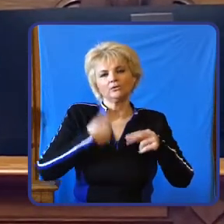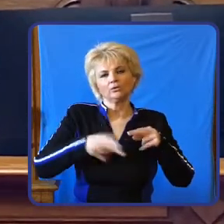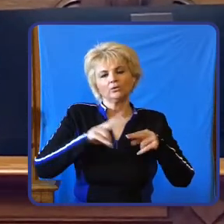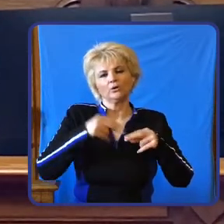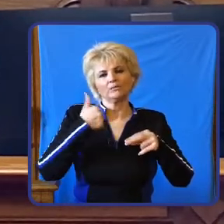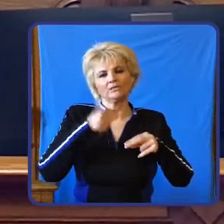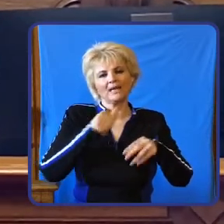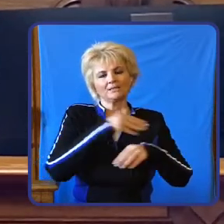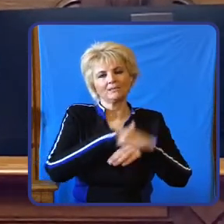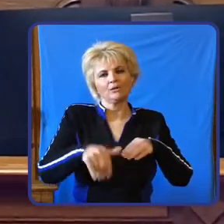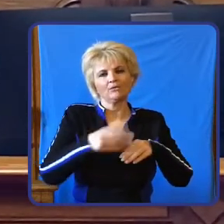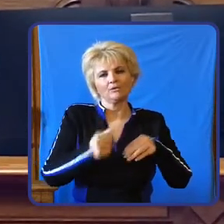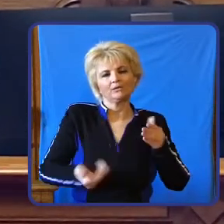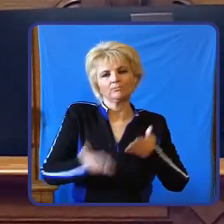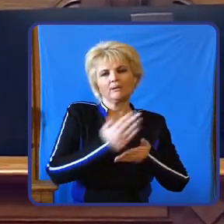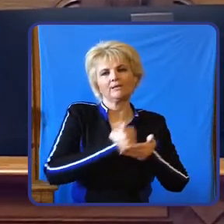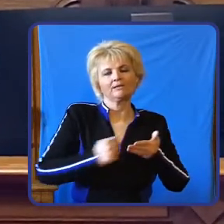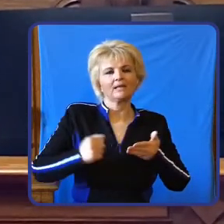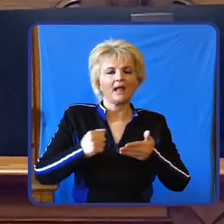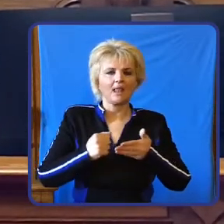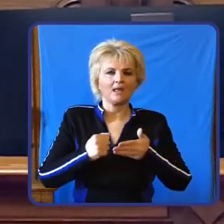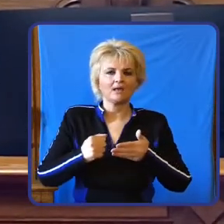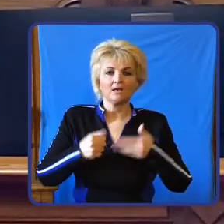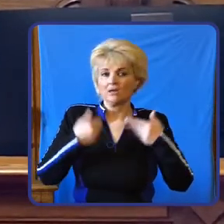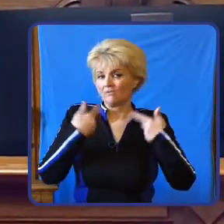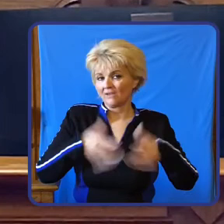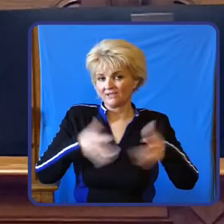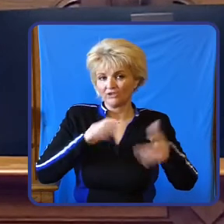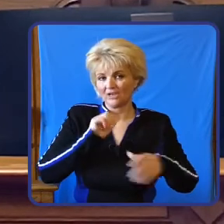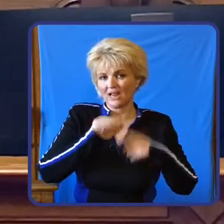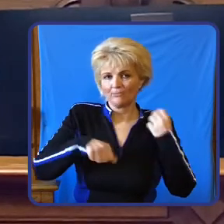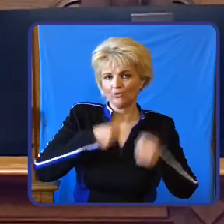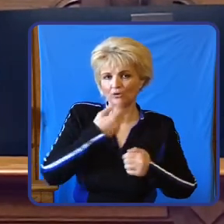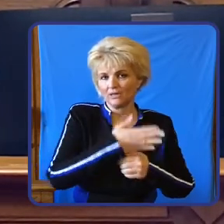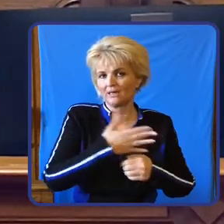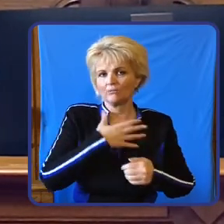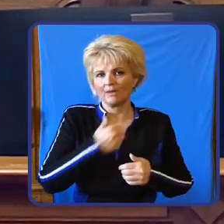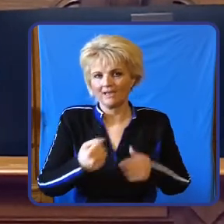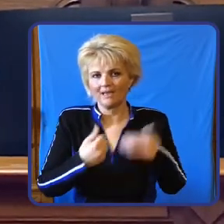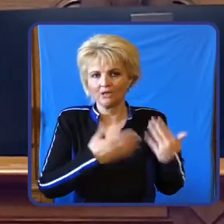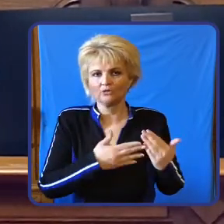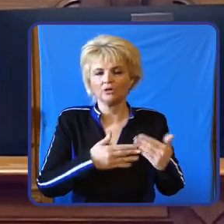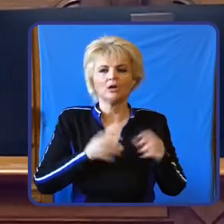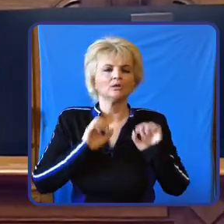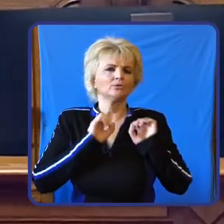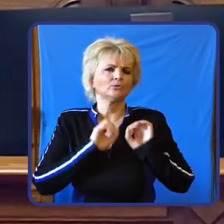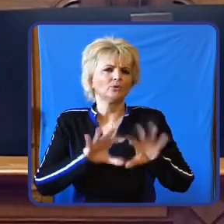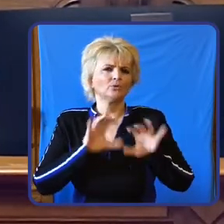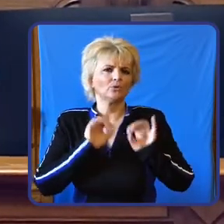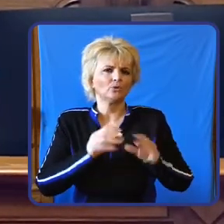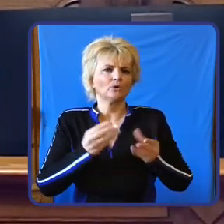veszteséges, 500 milliós veszteséggel működő strandtól, de azok a trükkök